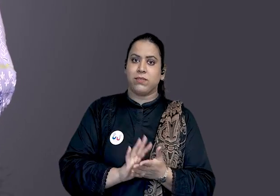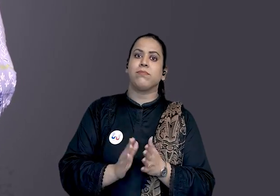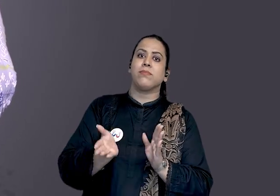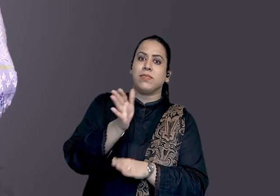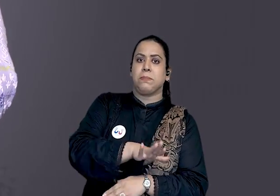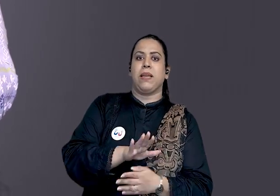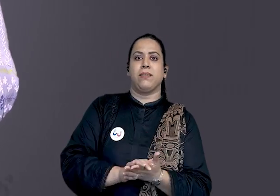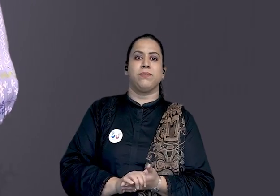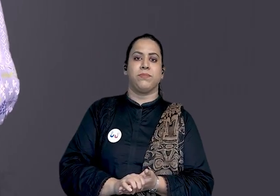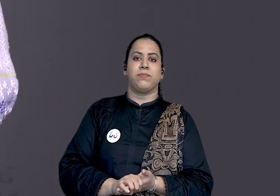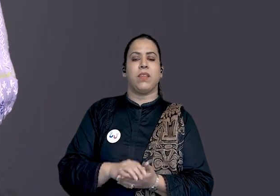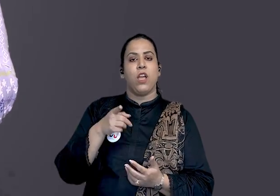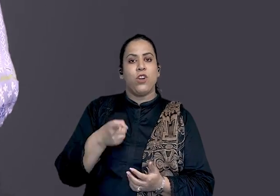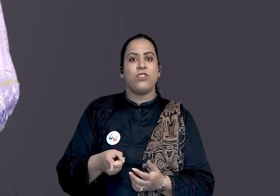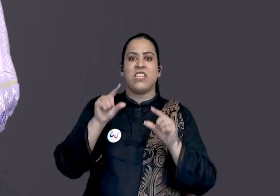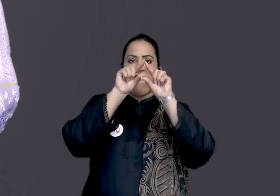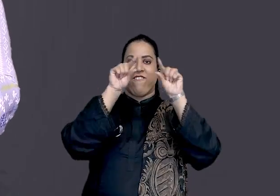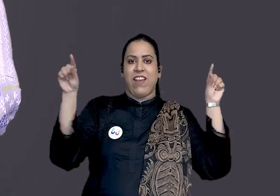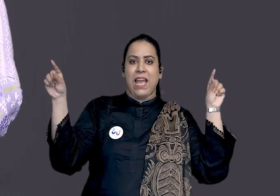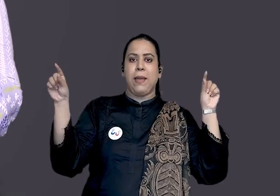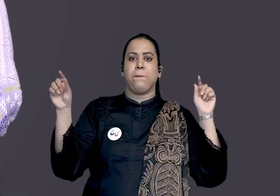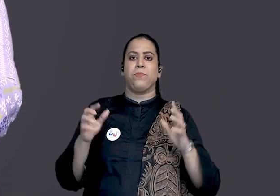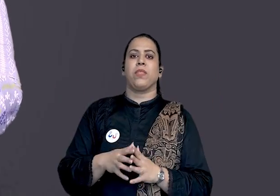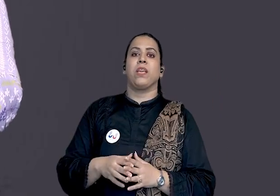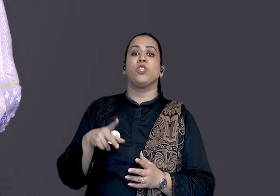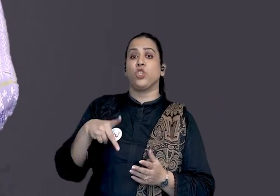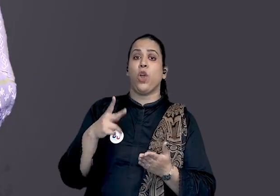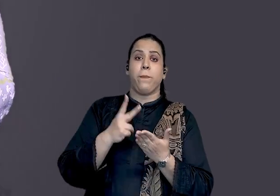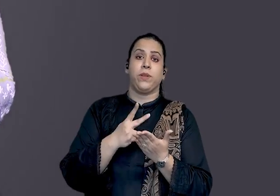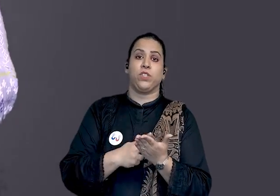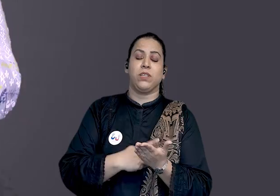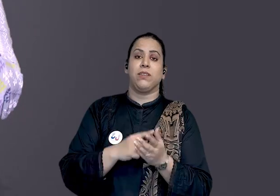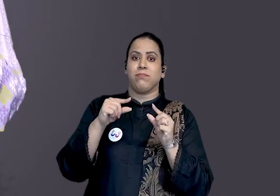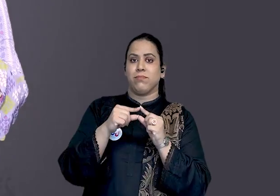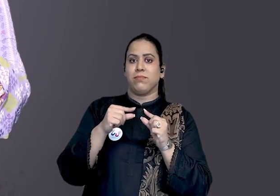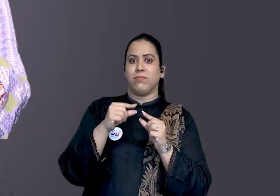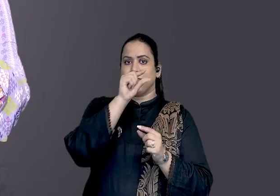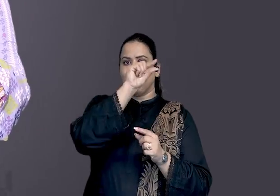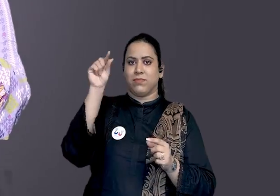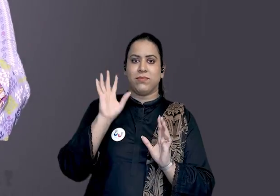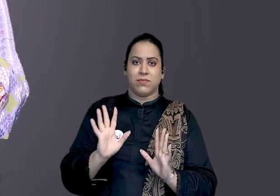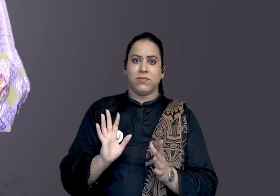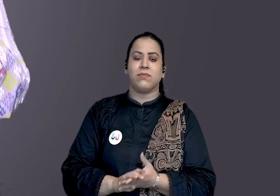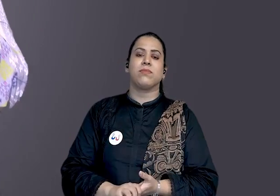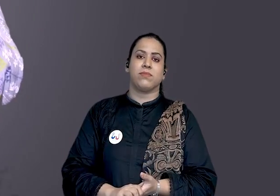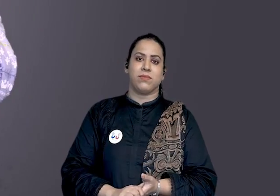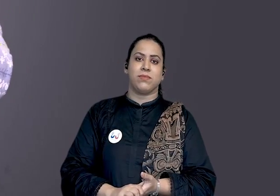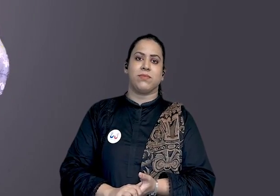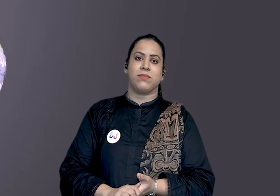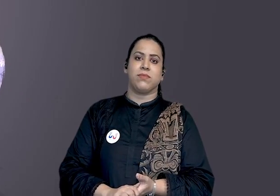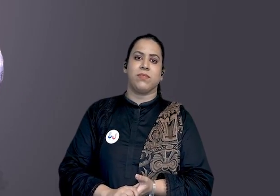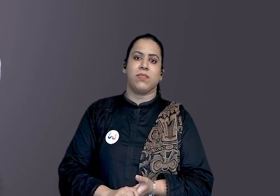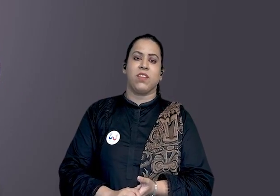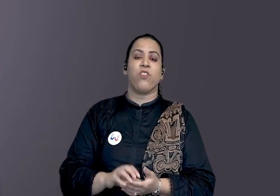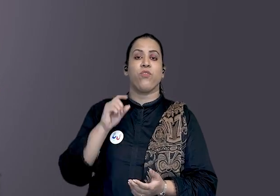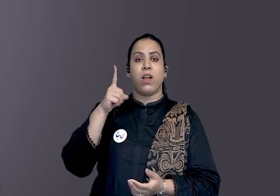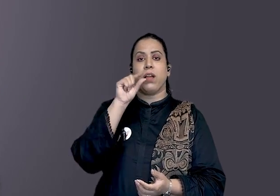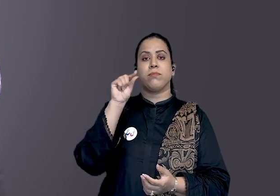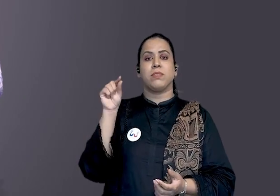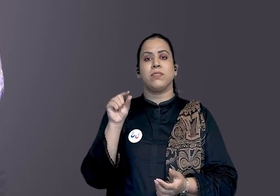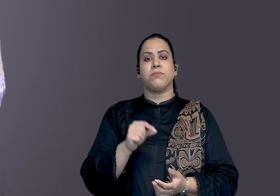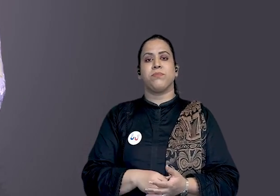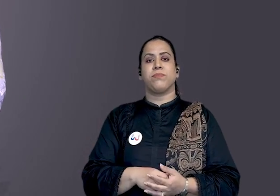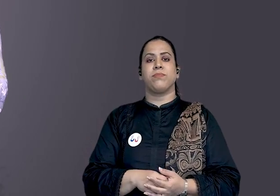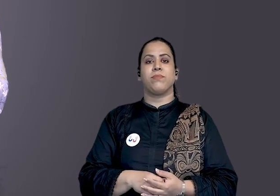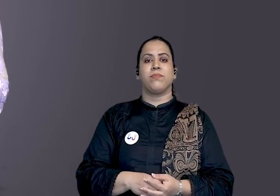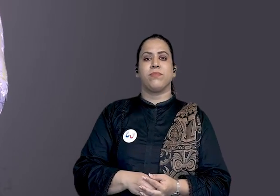جو کہ پروجیکٹ کی ہماری ڈیجیٹائزیشن کی آلریڈی ویب سائٹ جو ہے وہ کام کر رہی ہے، وہاں پر آپ اس کو ای میل